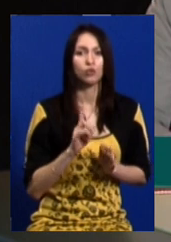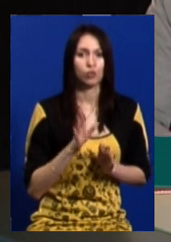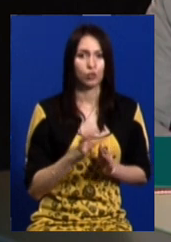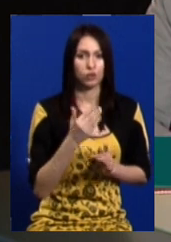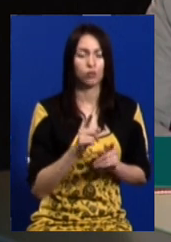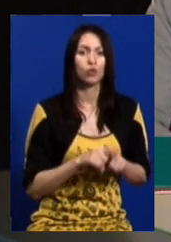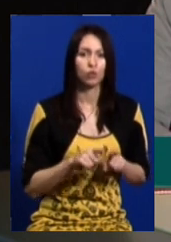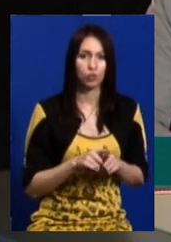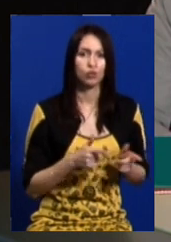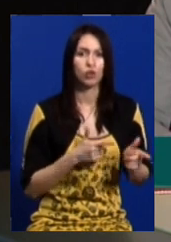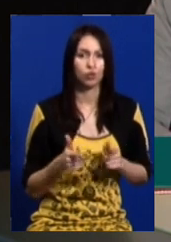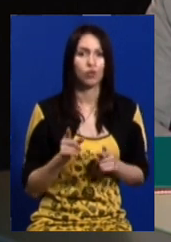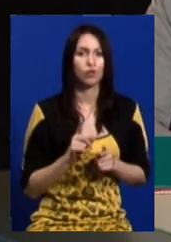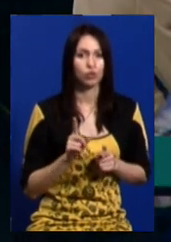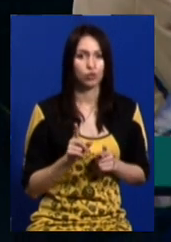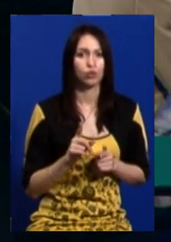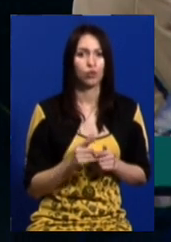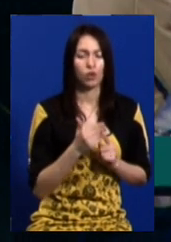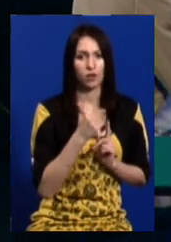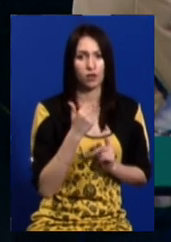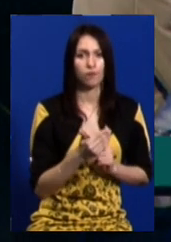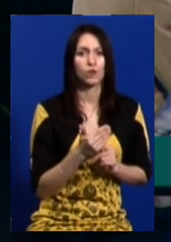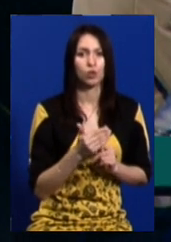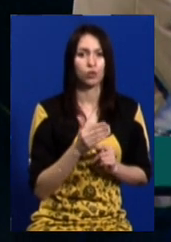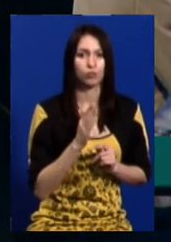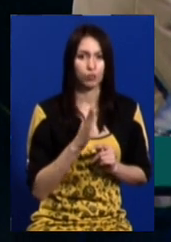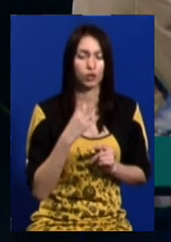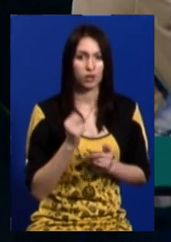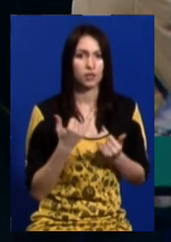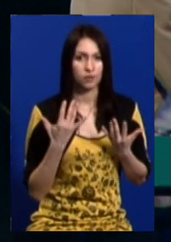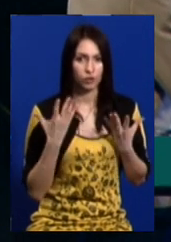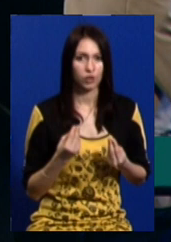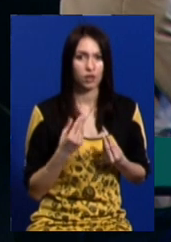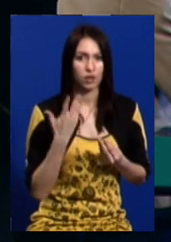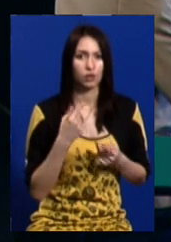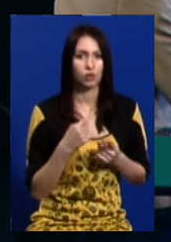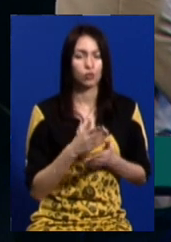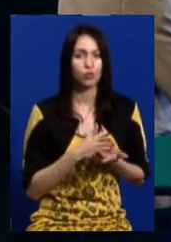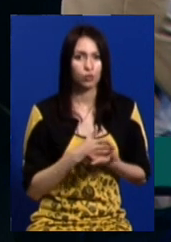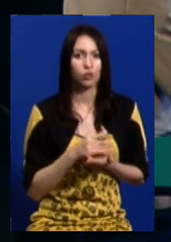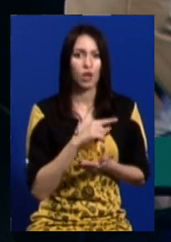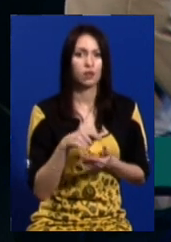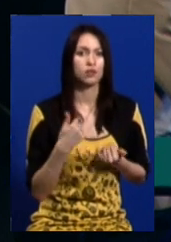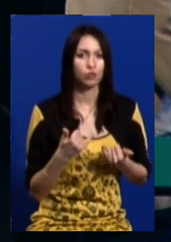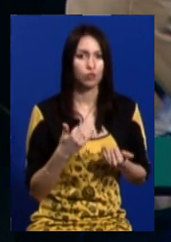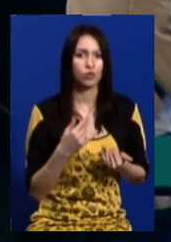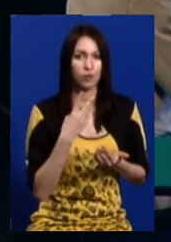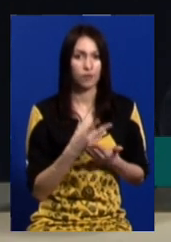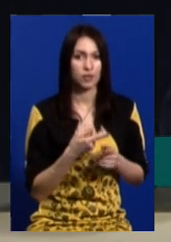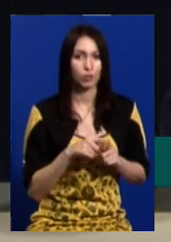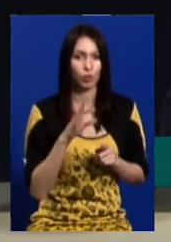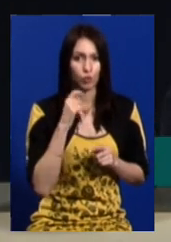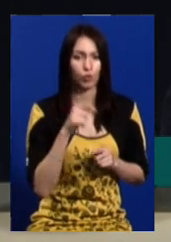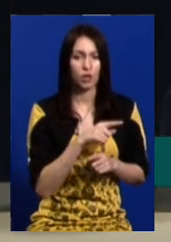теж готовий до того, що його правляча архієрей на сьогоднішній день, якого він ще служить, вони зараз, бо ми бачимо це по Україні,